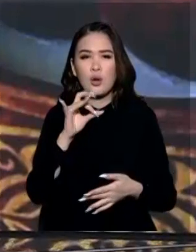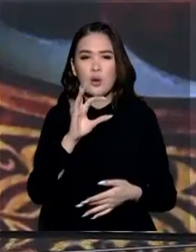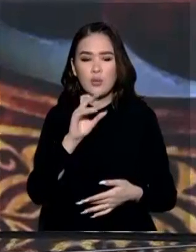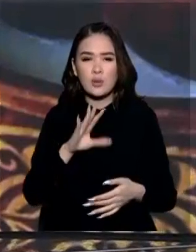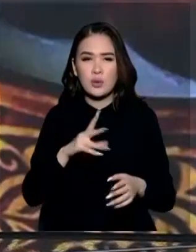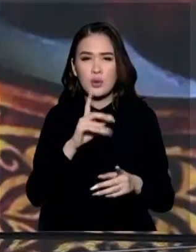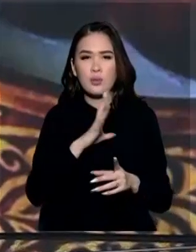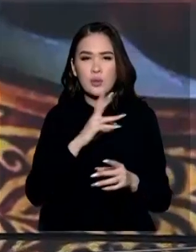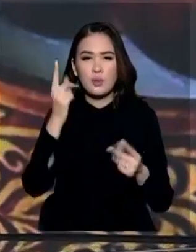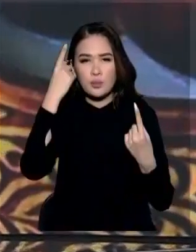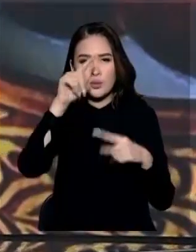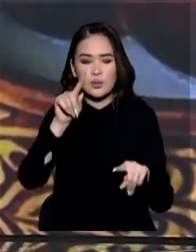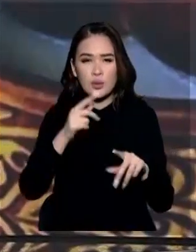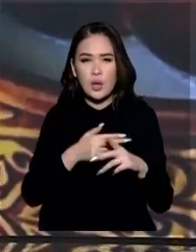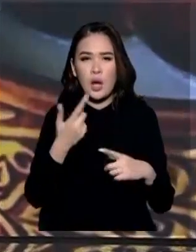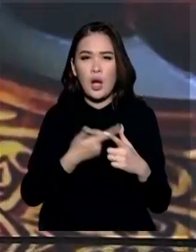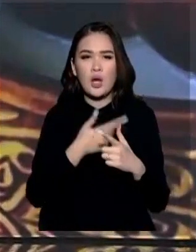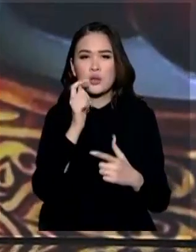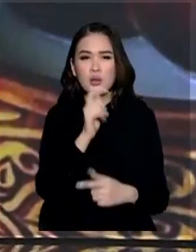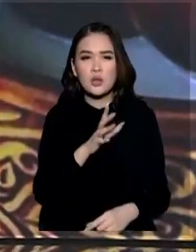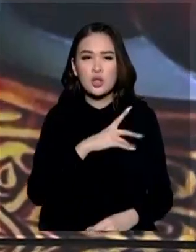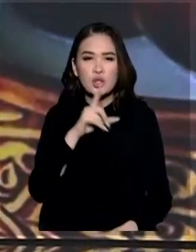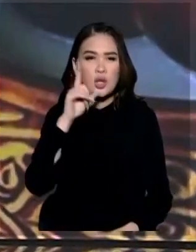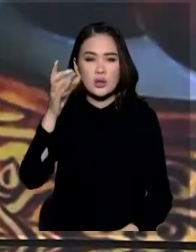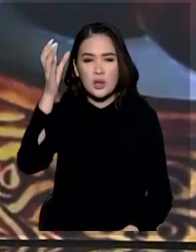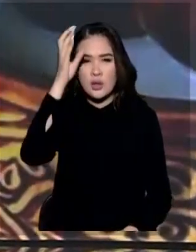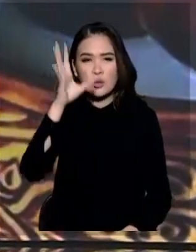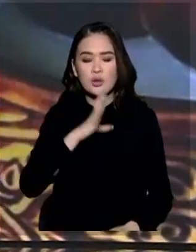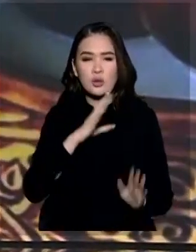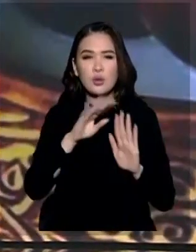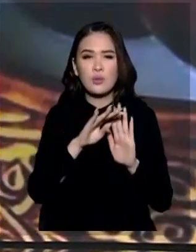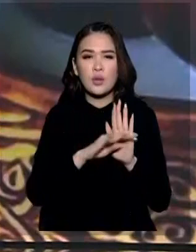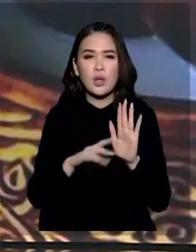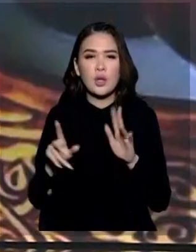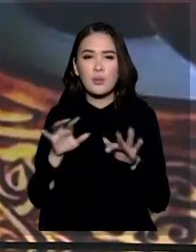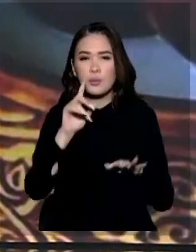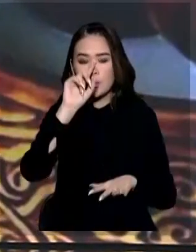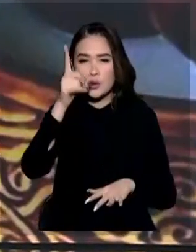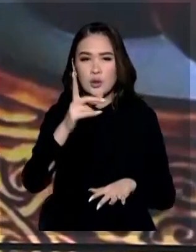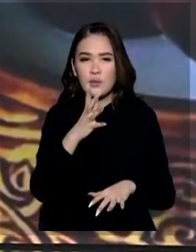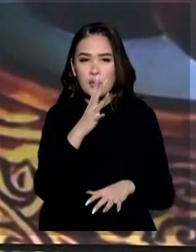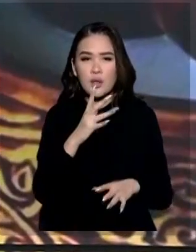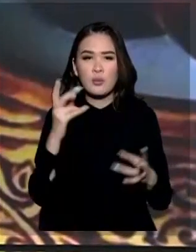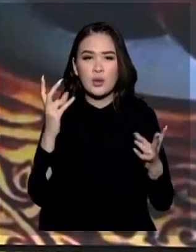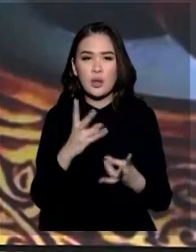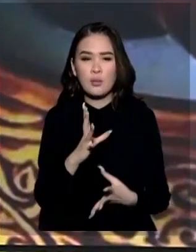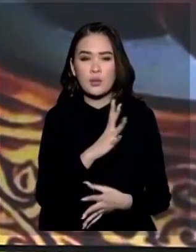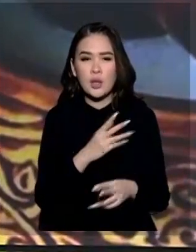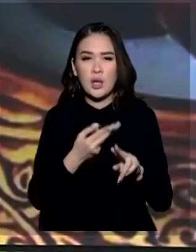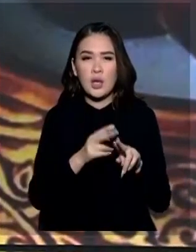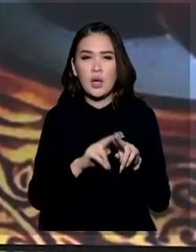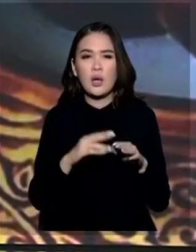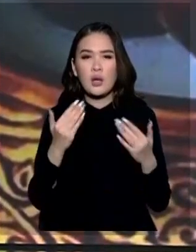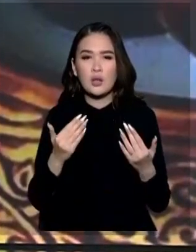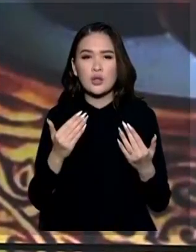сыйлағыш Асылбек деген атта беріліпті. Жас ғалым бұл жобаны жүзеге асыруға бір жыл уақыты кеткенін айтады. Әріптесім